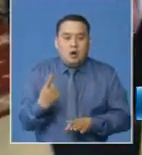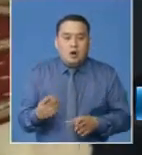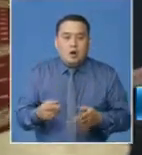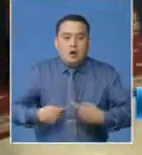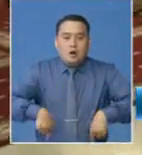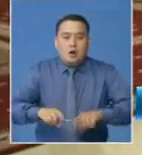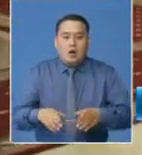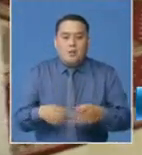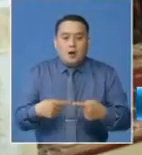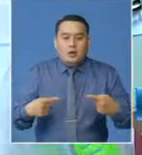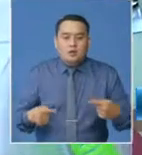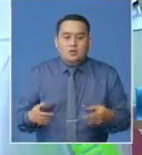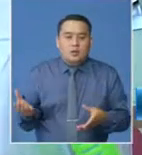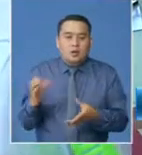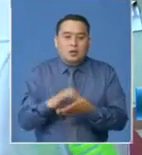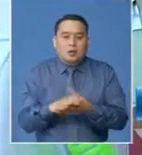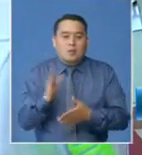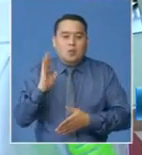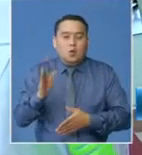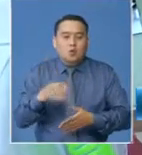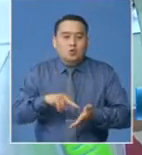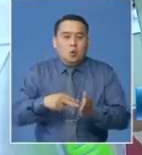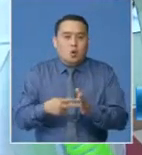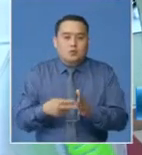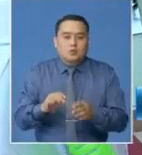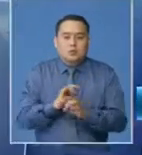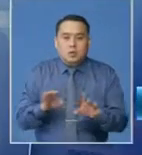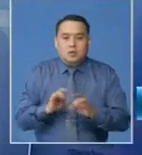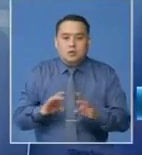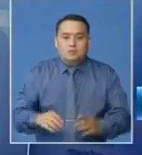басшысы бұдан да басқа құрылғылармен таныстырып, болашақтағы жоспарлармен бөлісті.